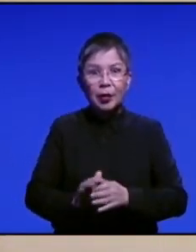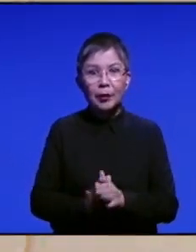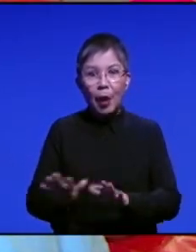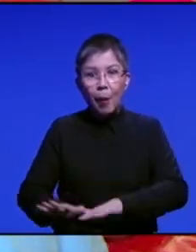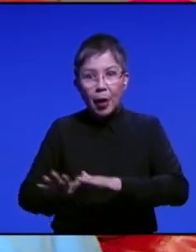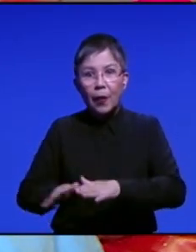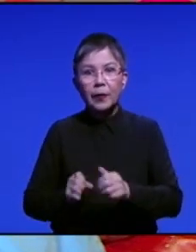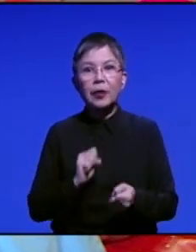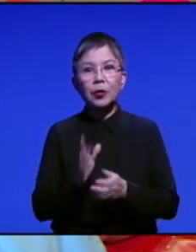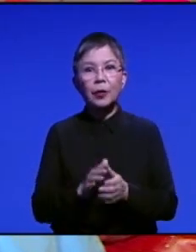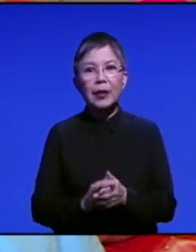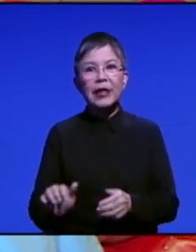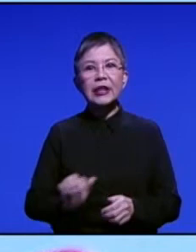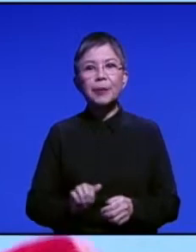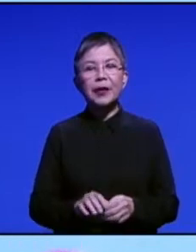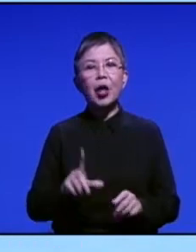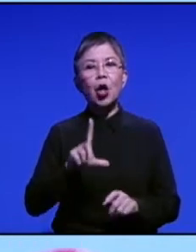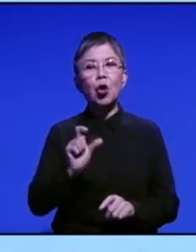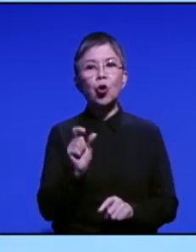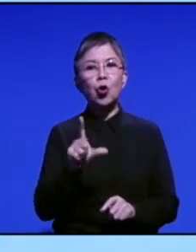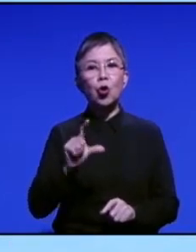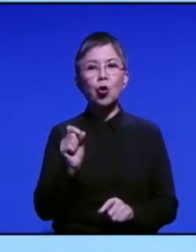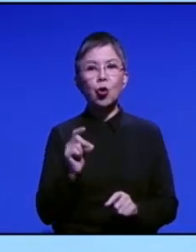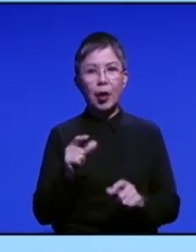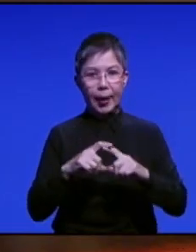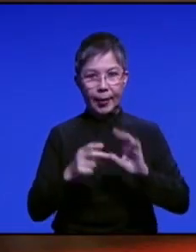Perawatan selanjutnya adalah mirip seperti luluran.